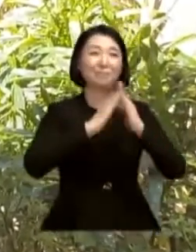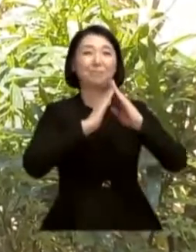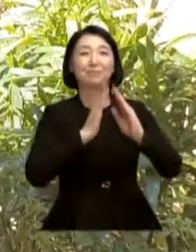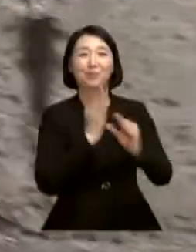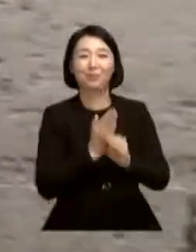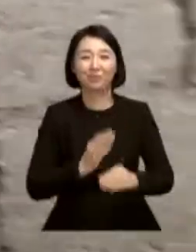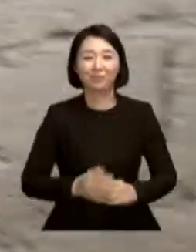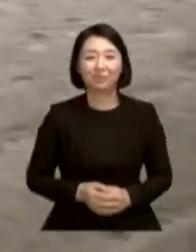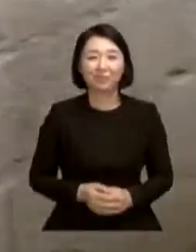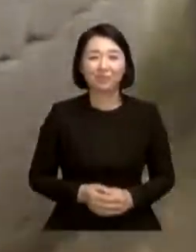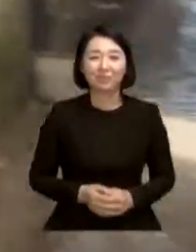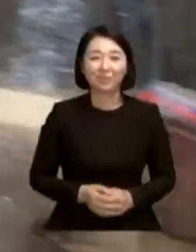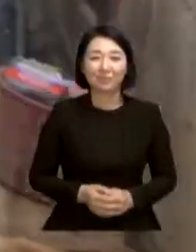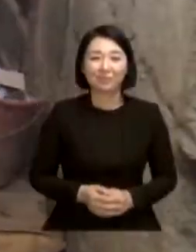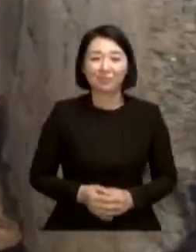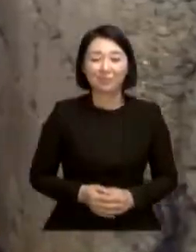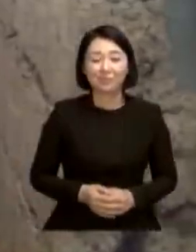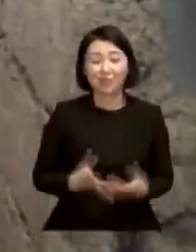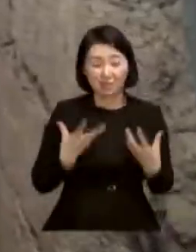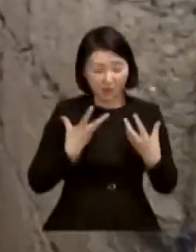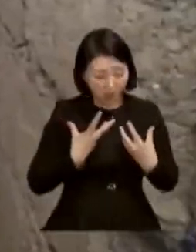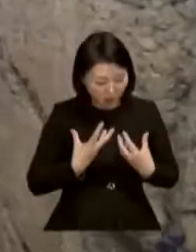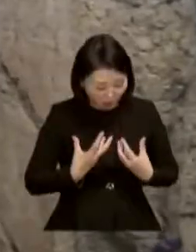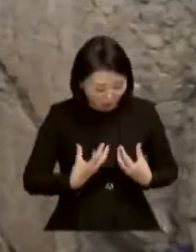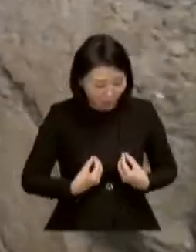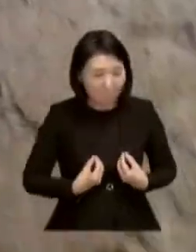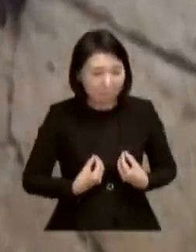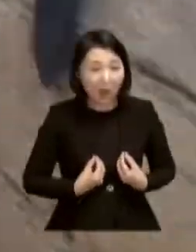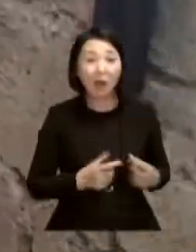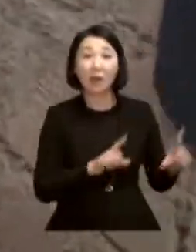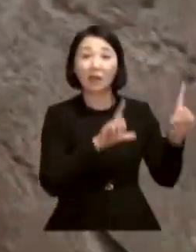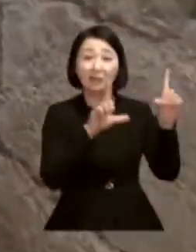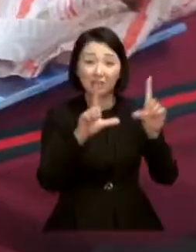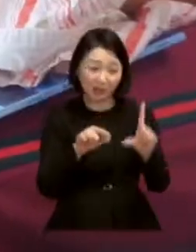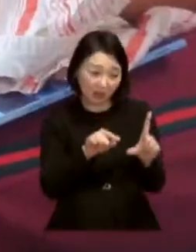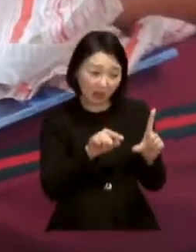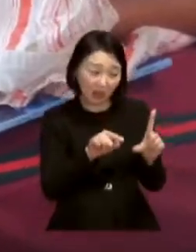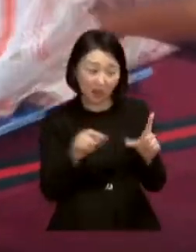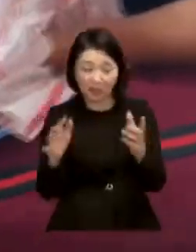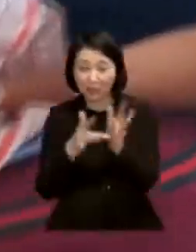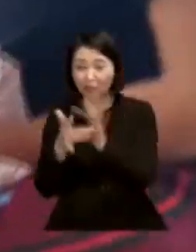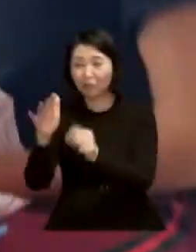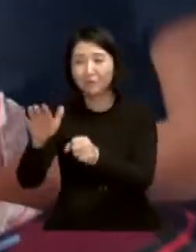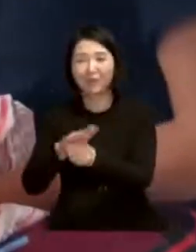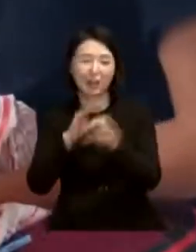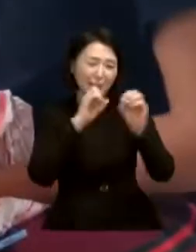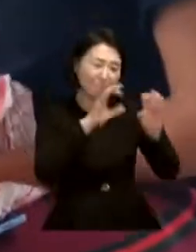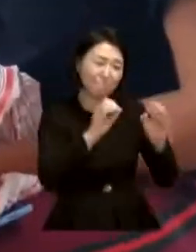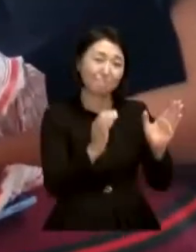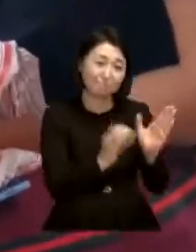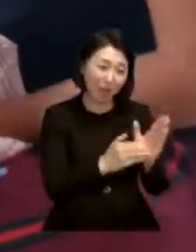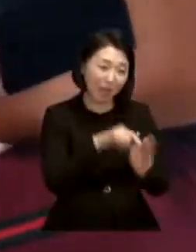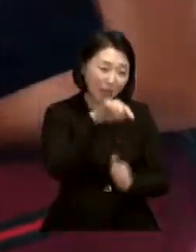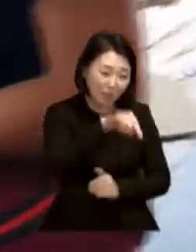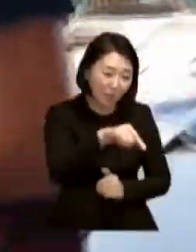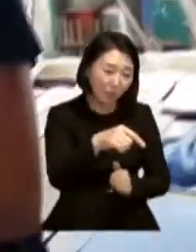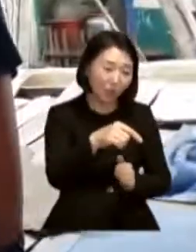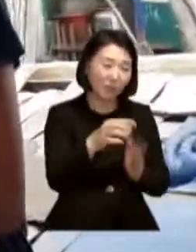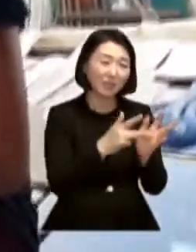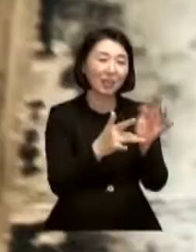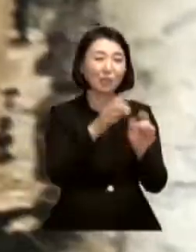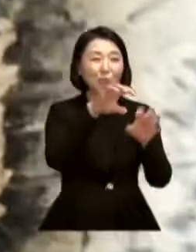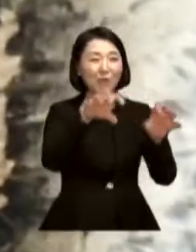지어주고 있습니다. 깊은 절망 속에 살던 이들에게 예수님의 사랑을 전하며 이 마을을 예수 마을로